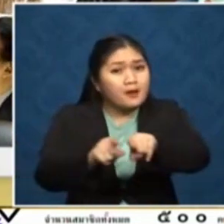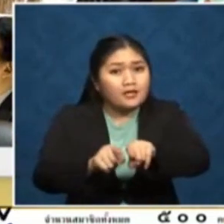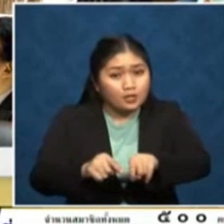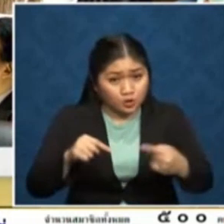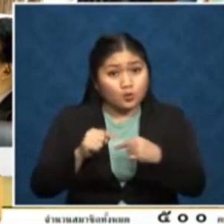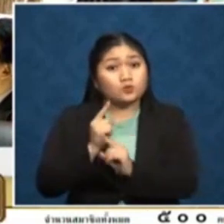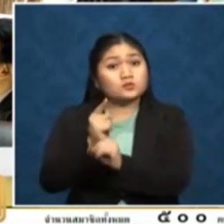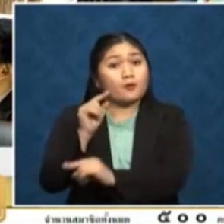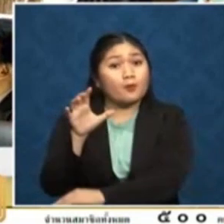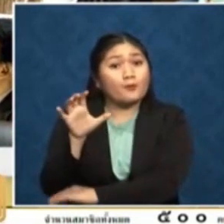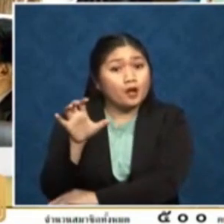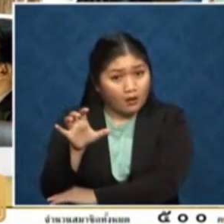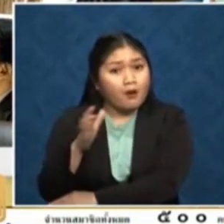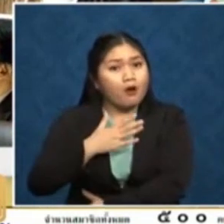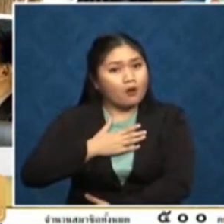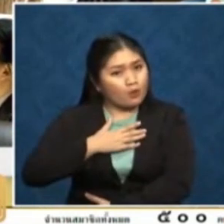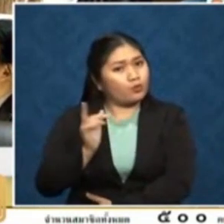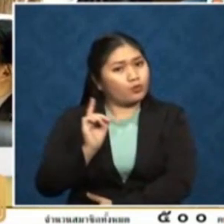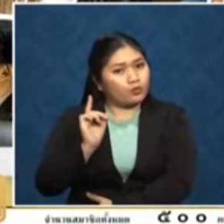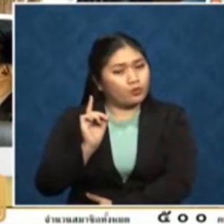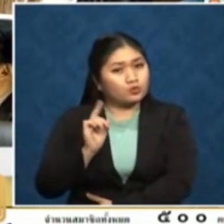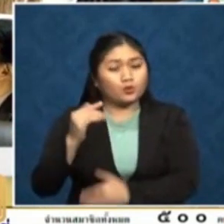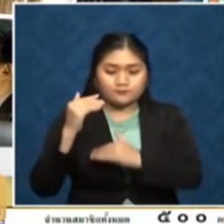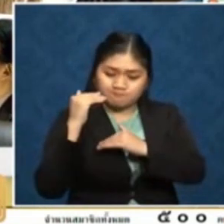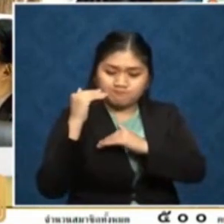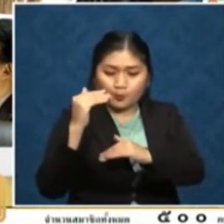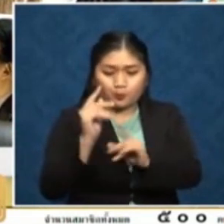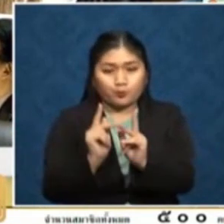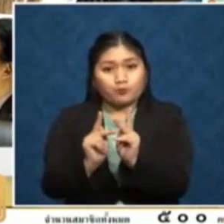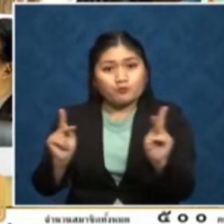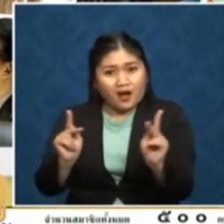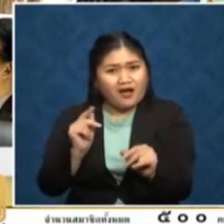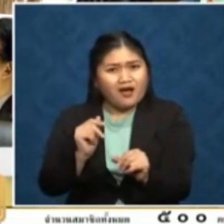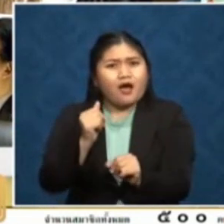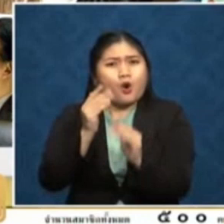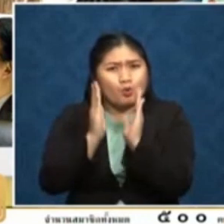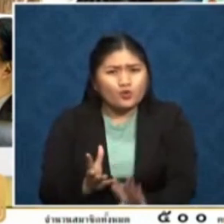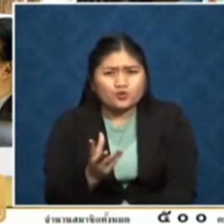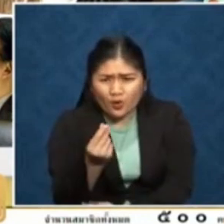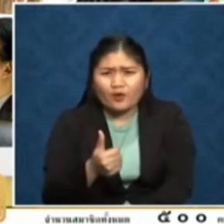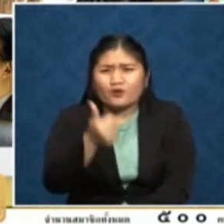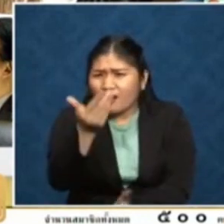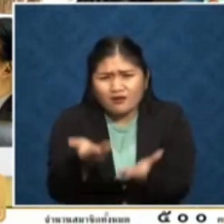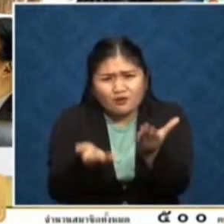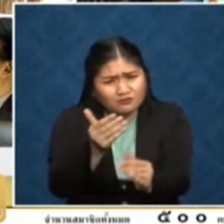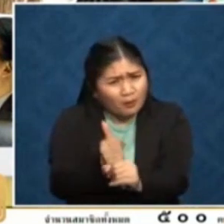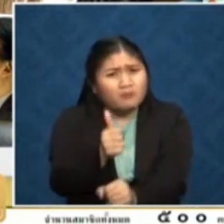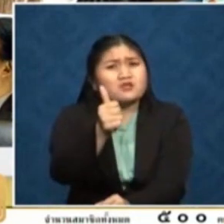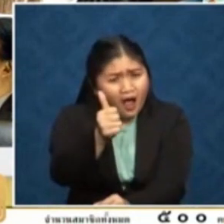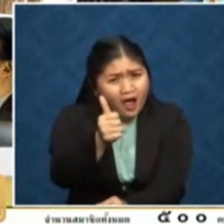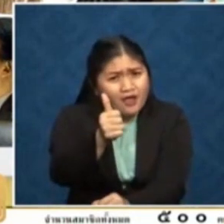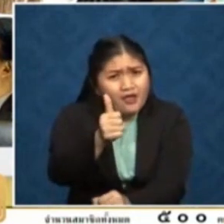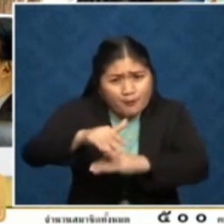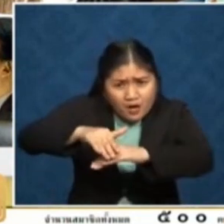อนี้ครับให้เพื่อนสมาชิกเพื่อความสบายใจเพราะเรารักประชาชนเหมือนกันว่า ตามข้อบังคับนะครับท่านประธานเ